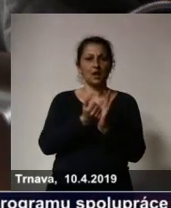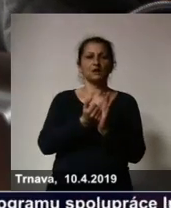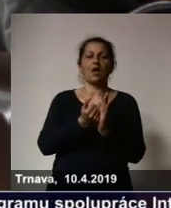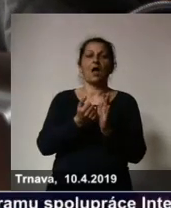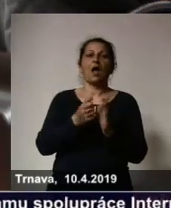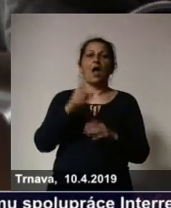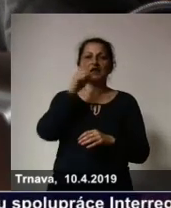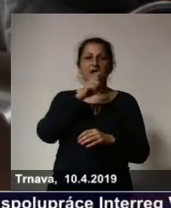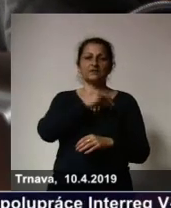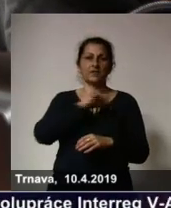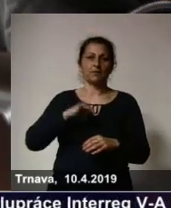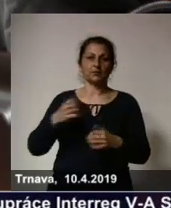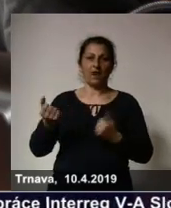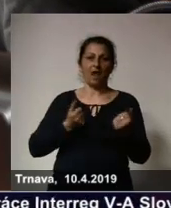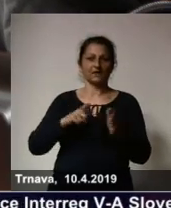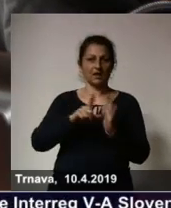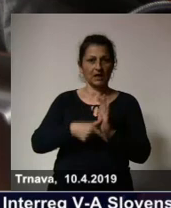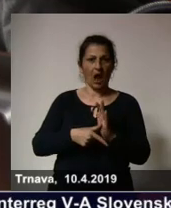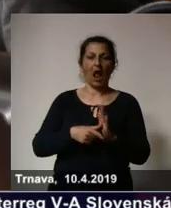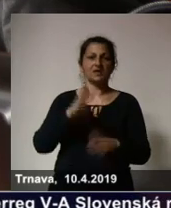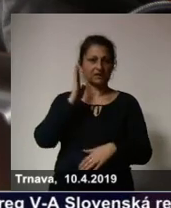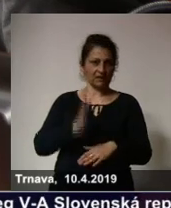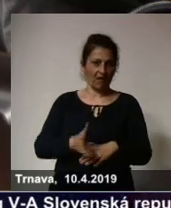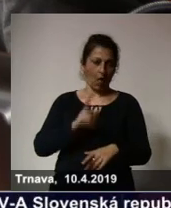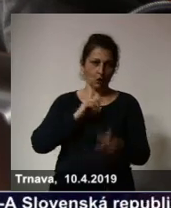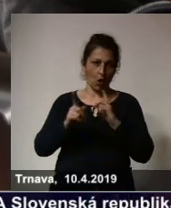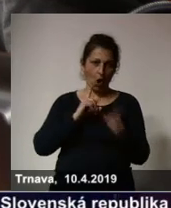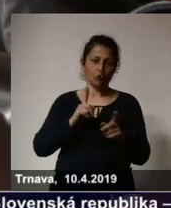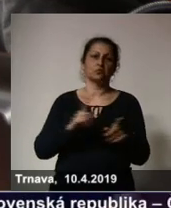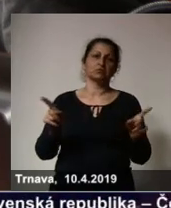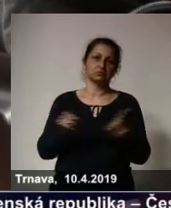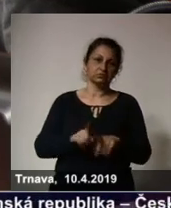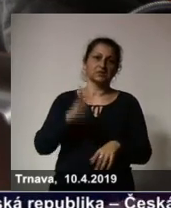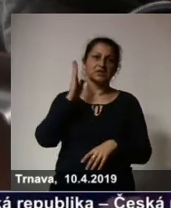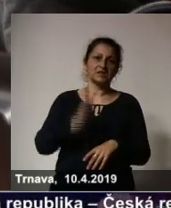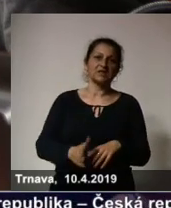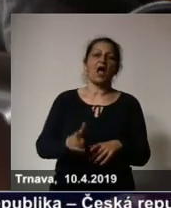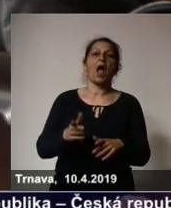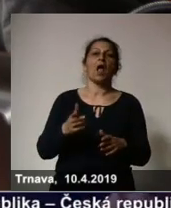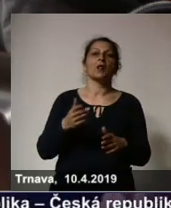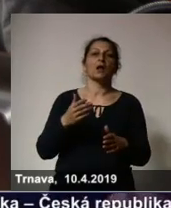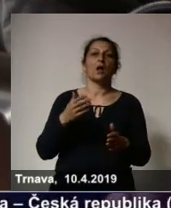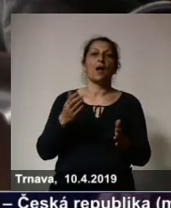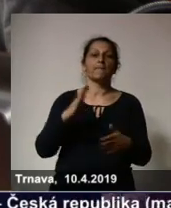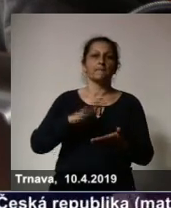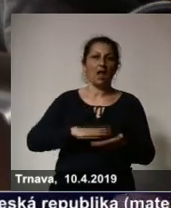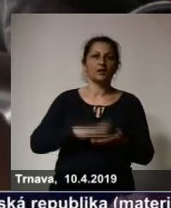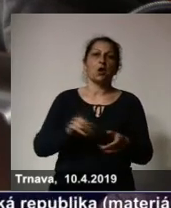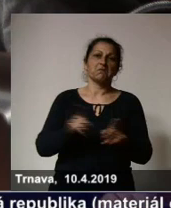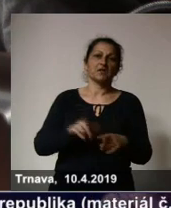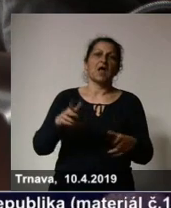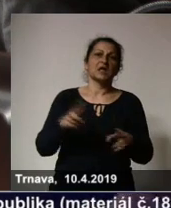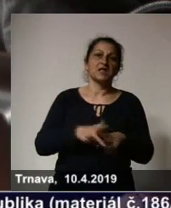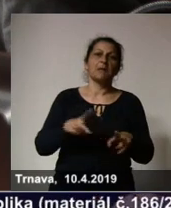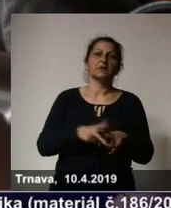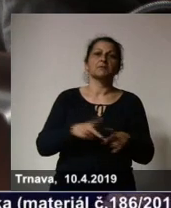samosprávneho kraja schvaľuje dohodu, schvaľuje predloženie žiadosti o NFP, schvaľuje zabezpečenie